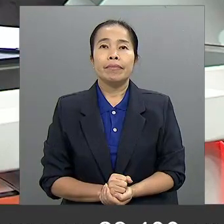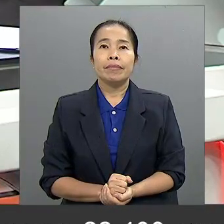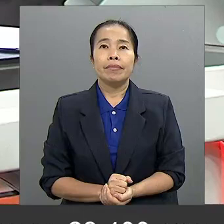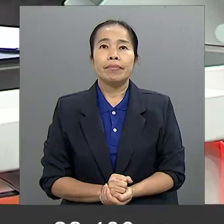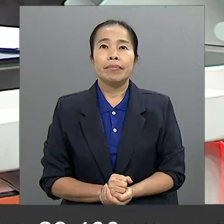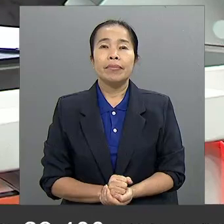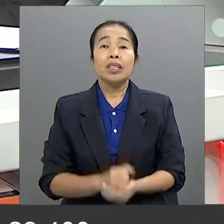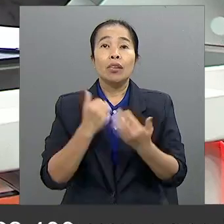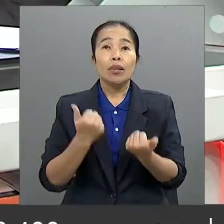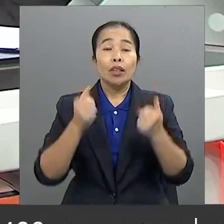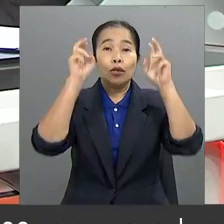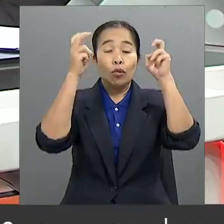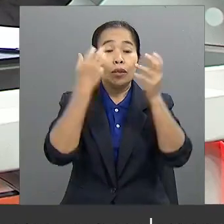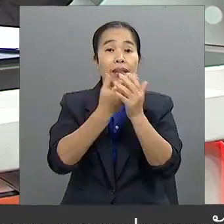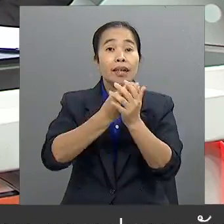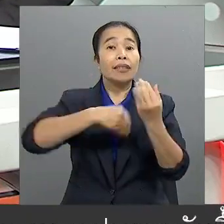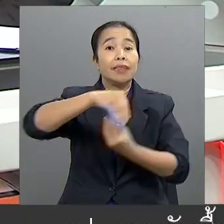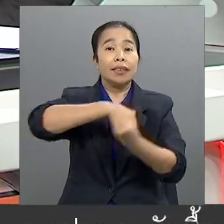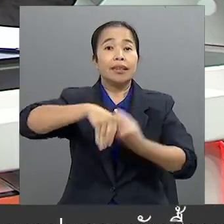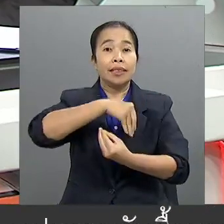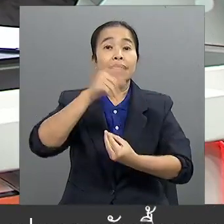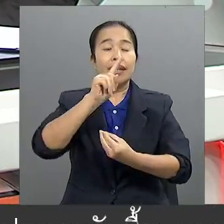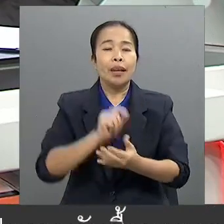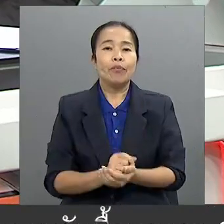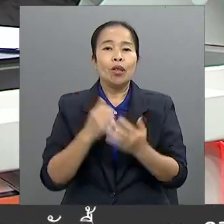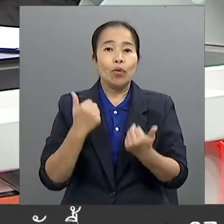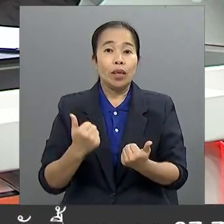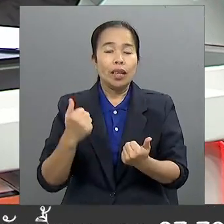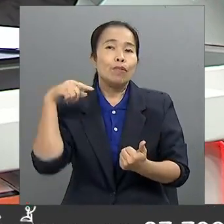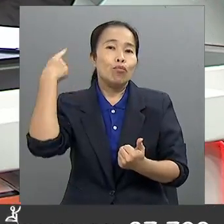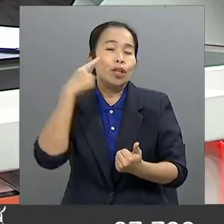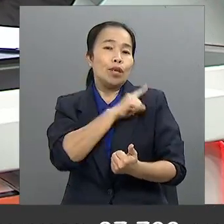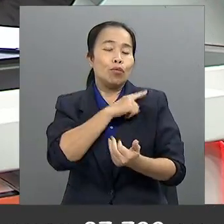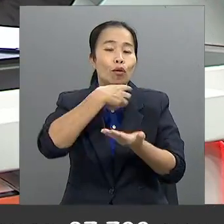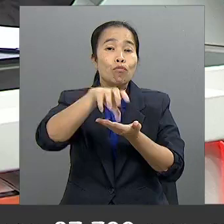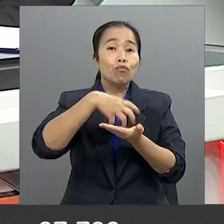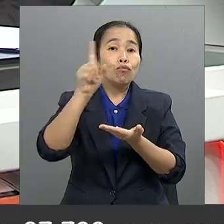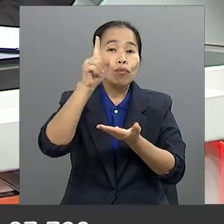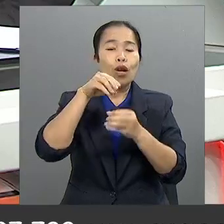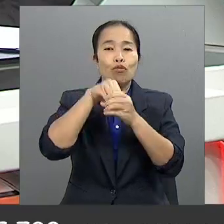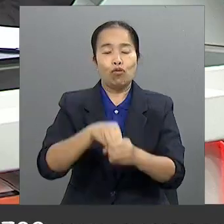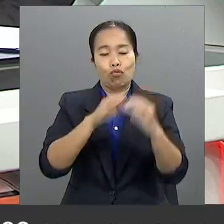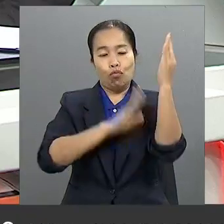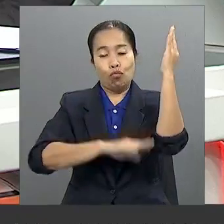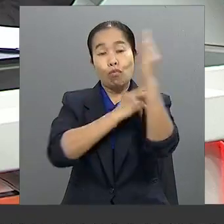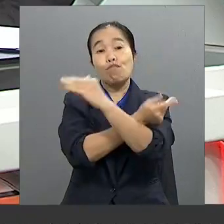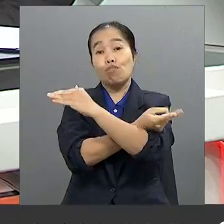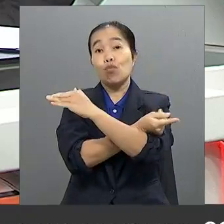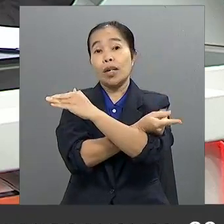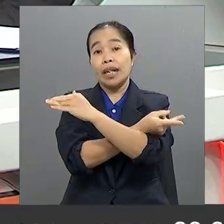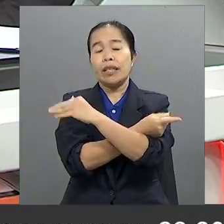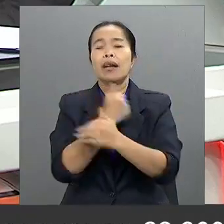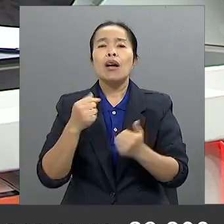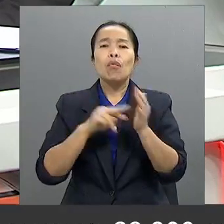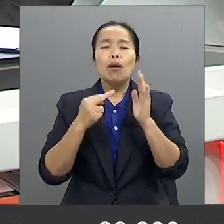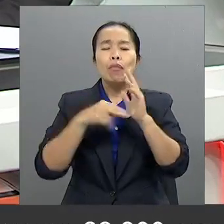ช่วงวัคซีนเศรษฐกิจวันนี้นะคะคุณพิมพิมลปัญญานะก็ยังคงอยู่ที่จังหวัดภูเก็ตนะคะกับไทย PBS สัญจรค่ะพาไปสำรวจโครงการอสังหา